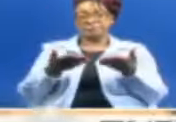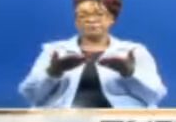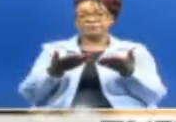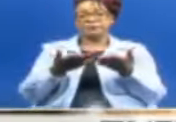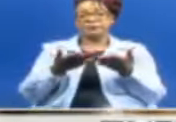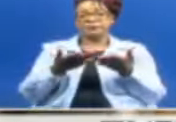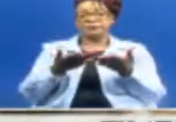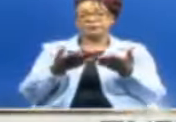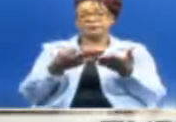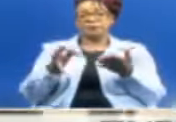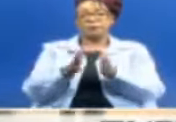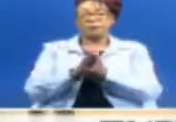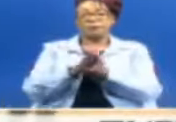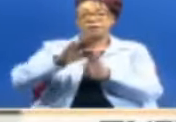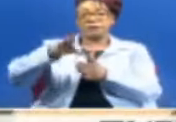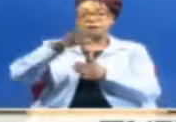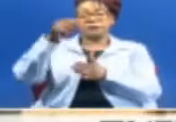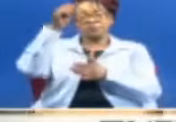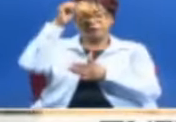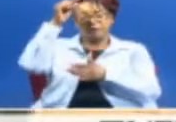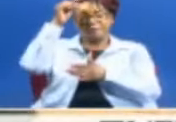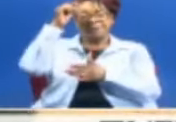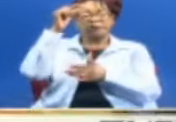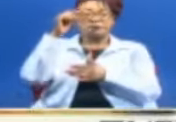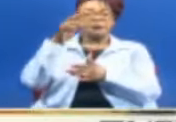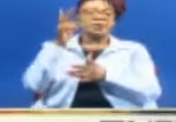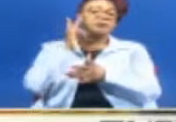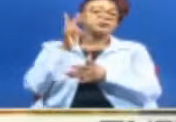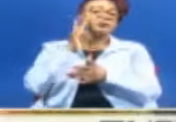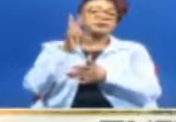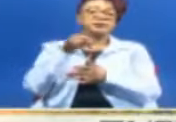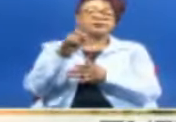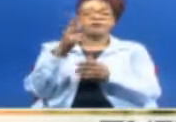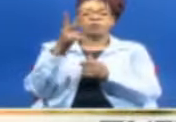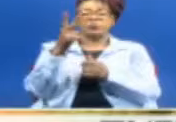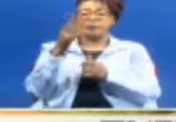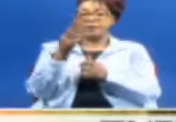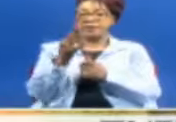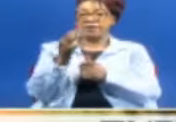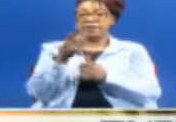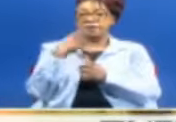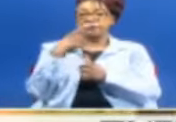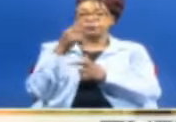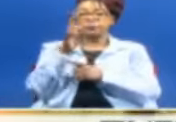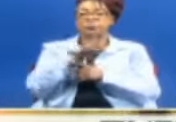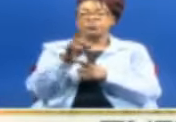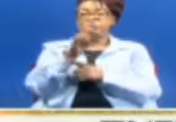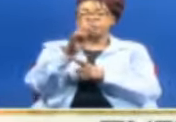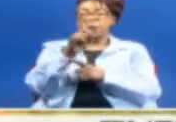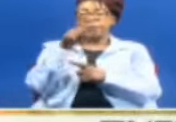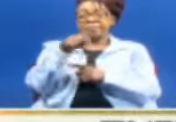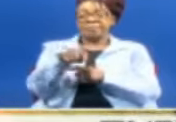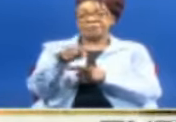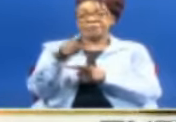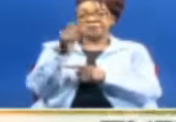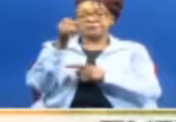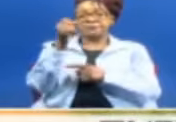Kisii na serikali ya kaunti ya Kisii. Moraa mwenye umri wa miaka 23, ambaye alitumia dakika